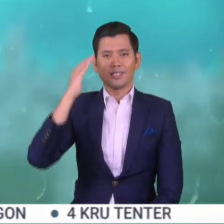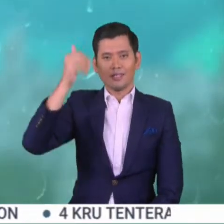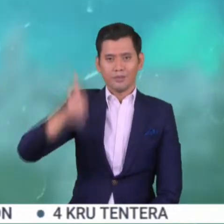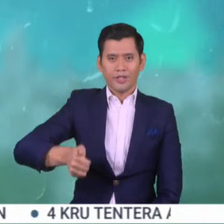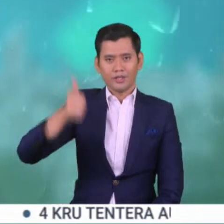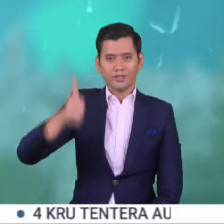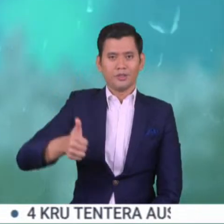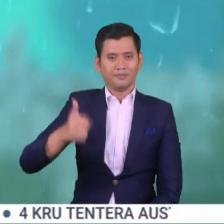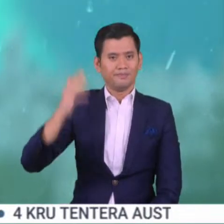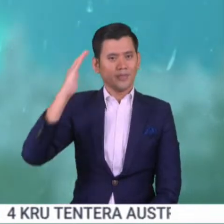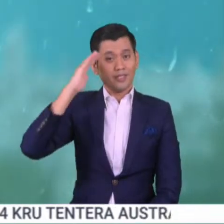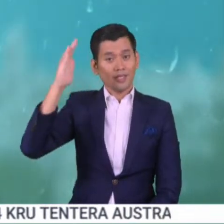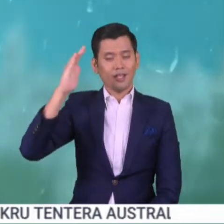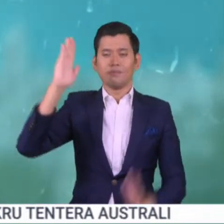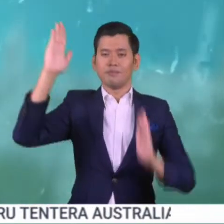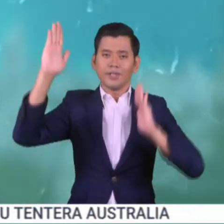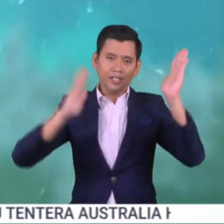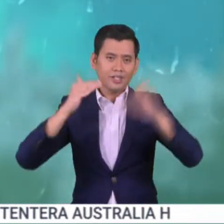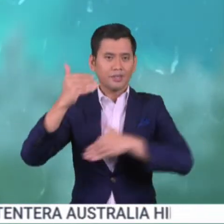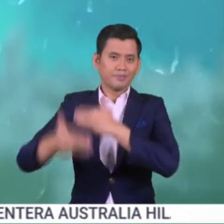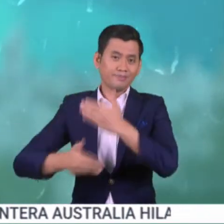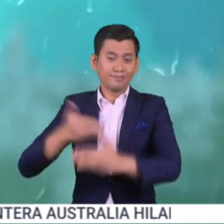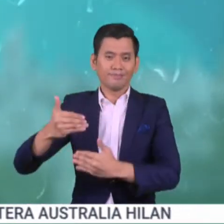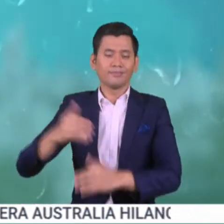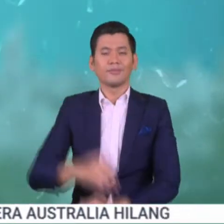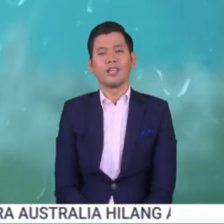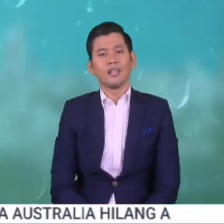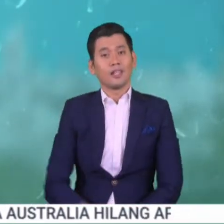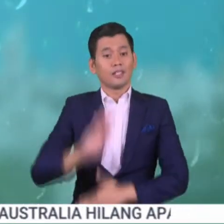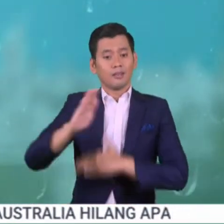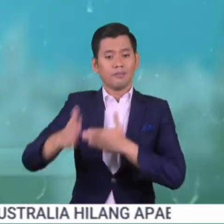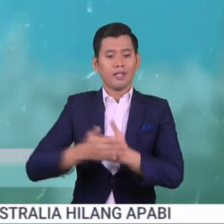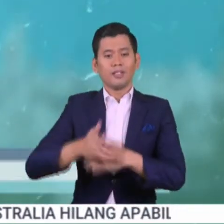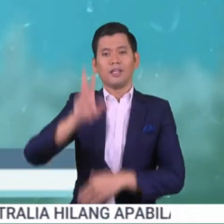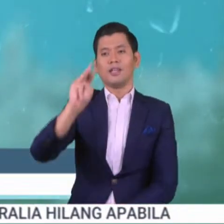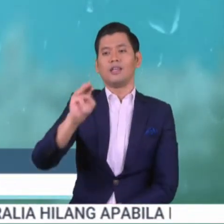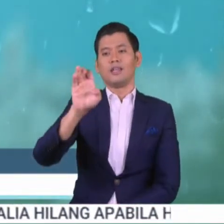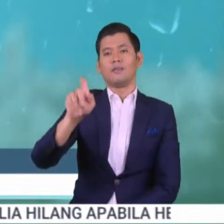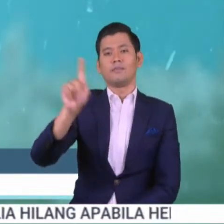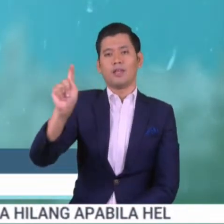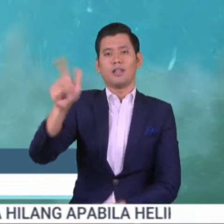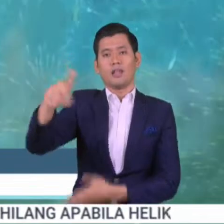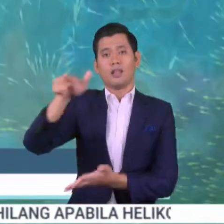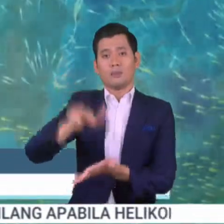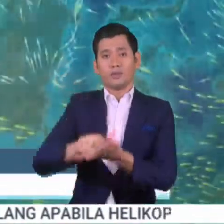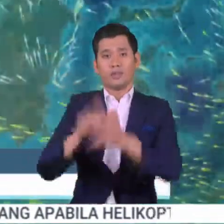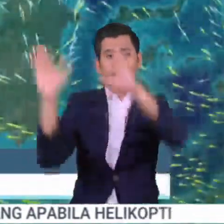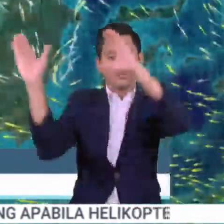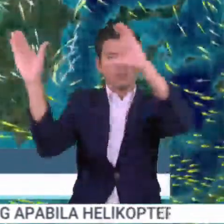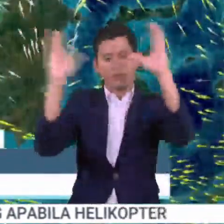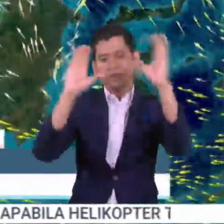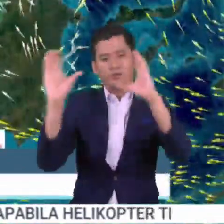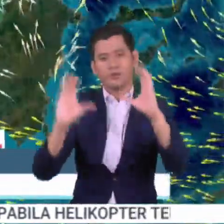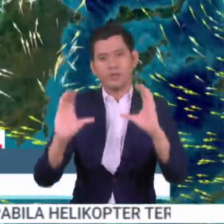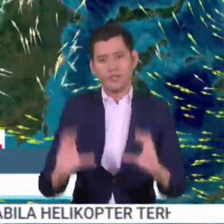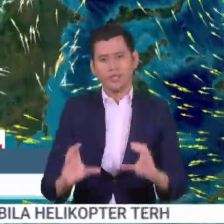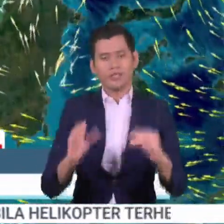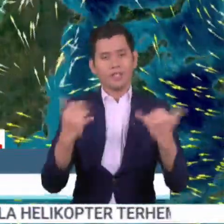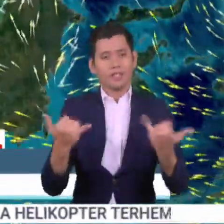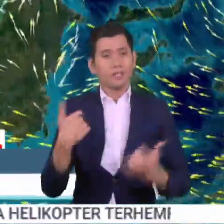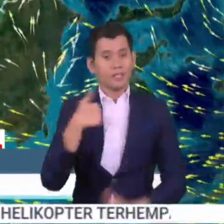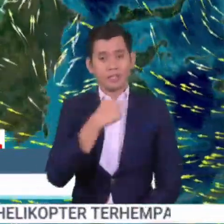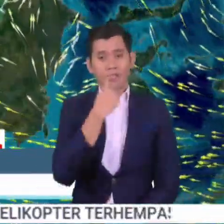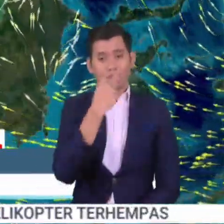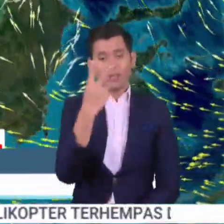Assalamualaikum dan salam Malaysia Madani. Kembali bersama Med Malaysia untuk laporan cuaca terkini. Laporan dimulakan dengan carta